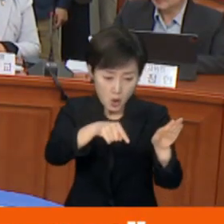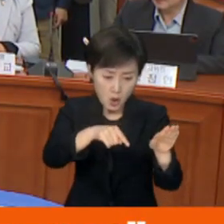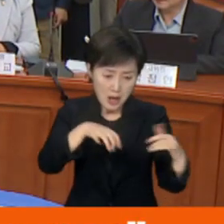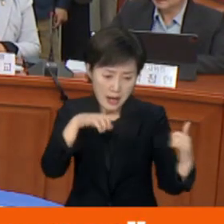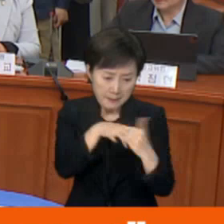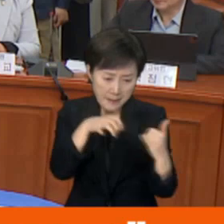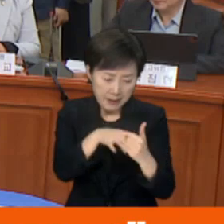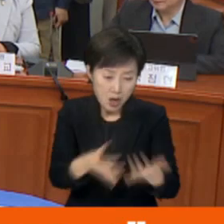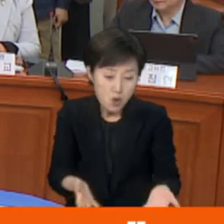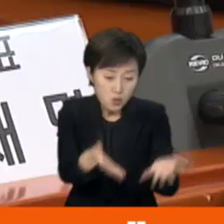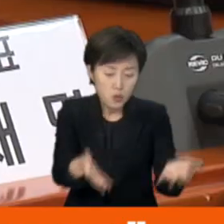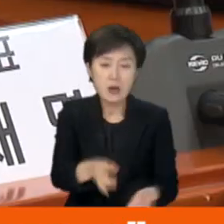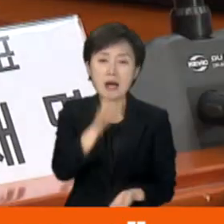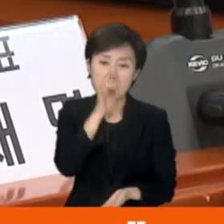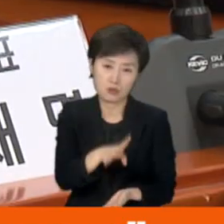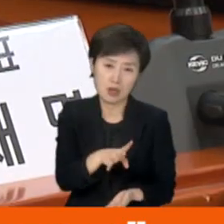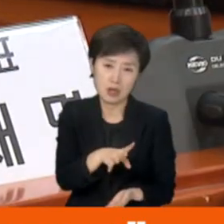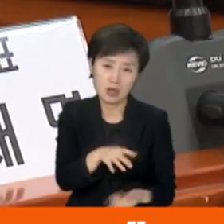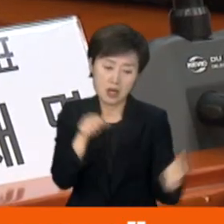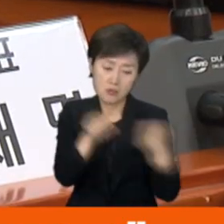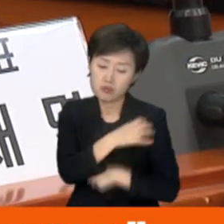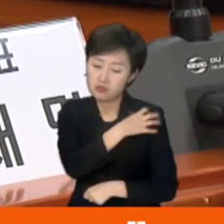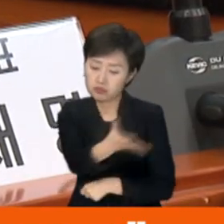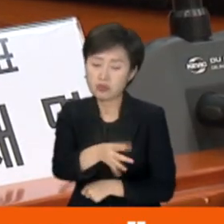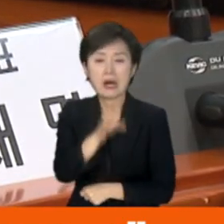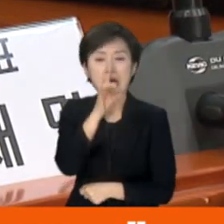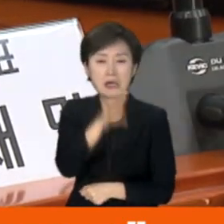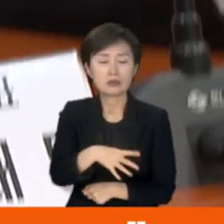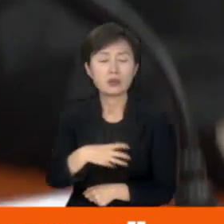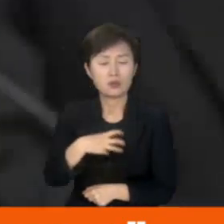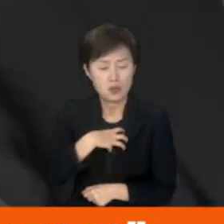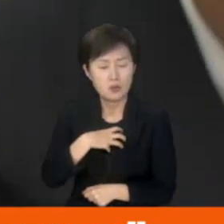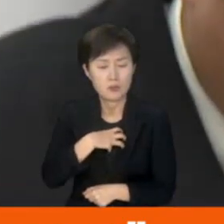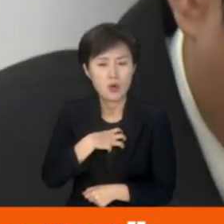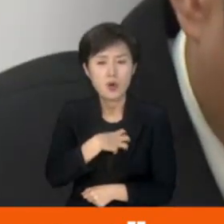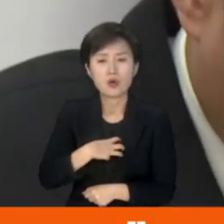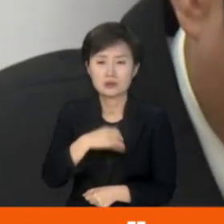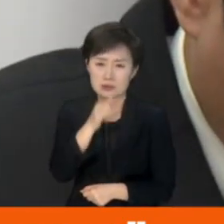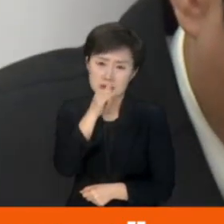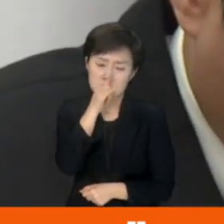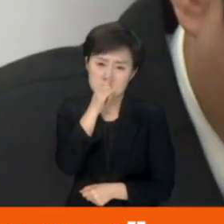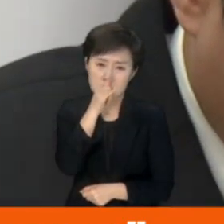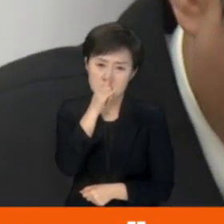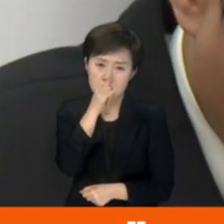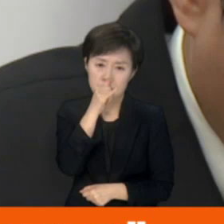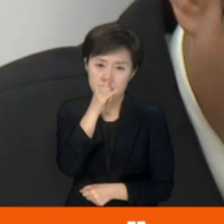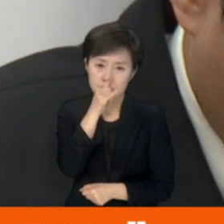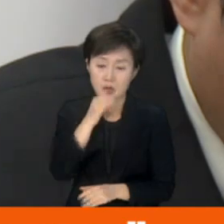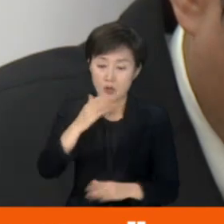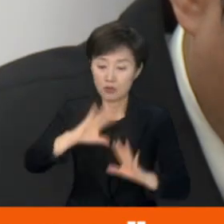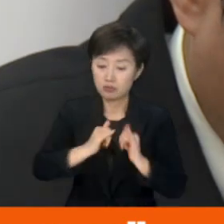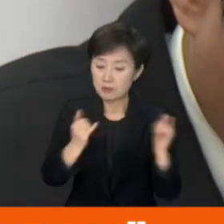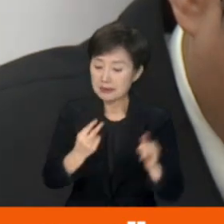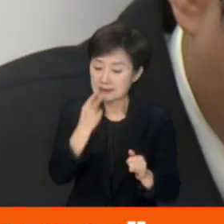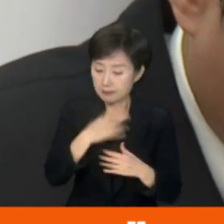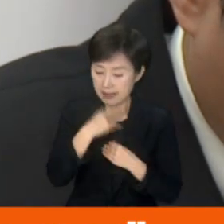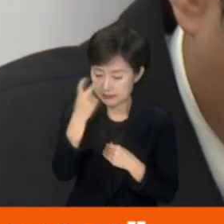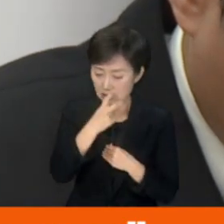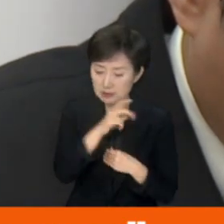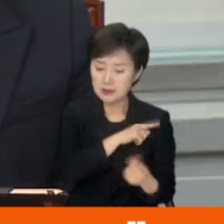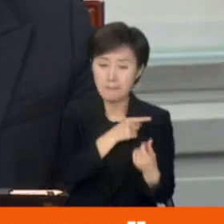도발을 유도하거나 충돌을 방치하는 상황이 오지 않을까 하는 일각의 걱정이 있다며 국민의 생명과